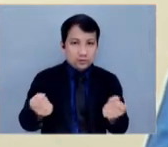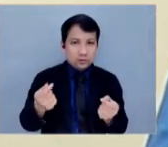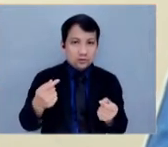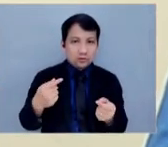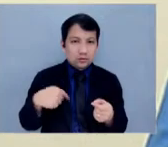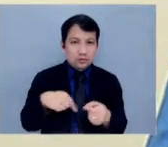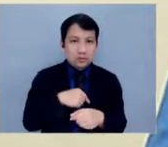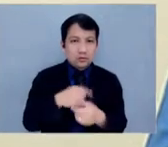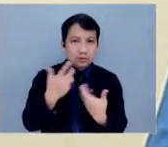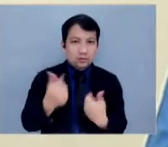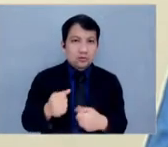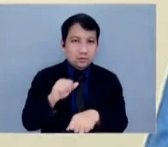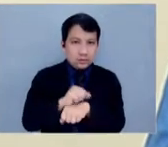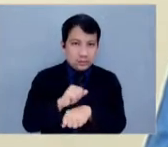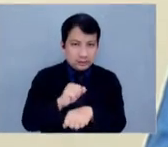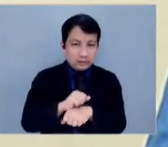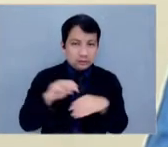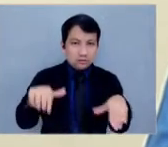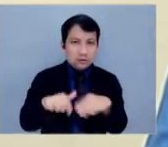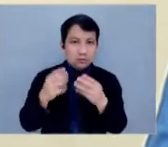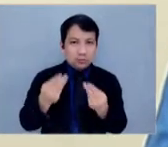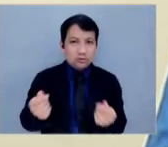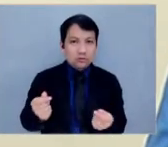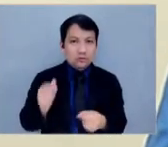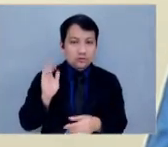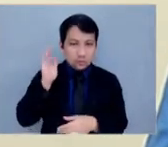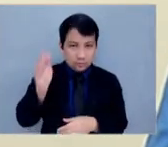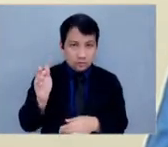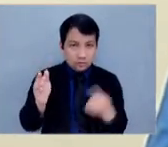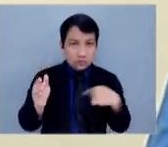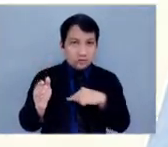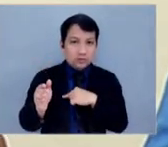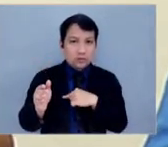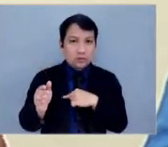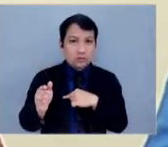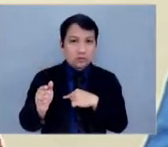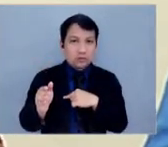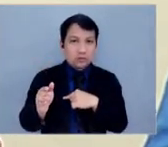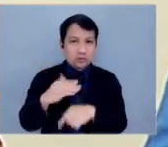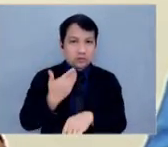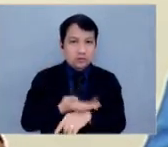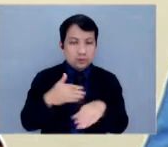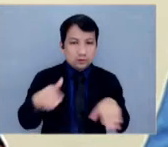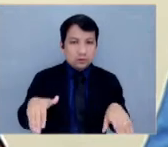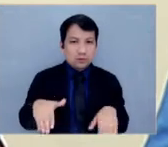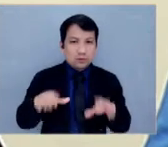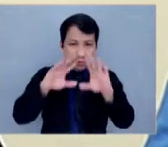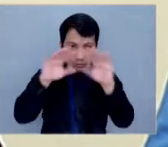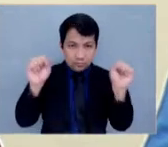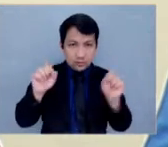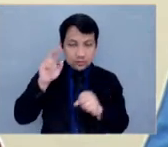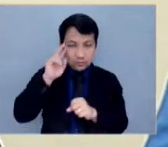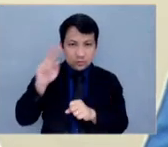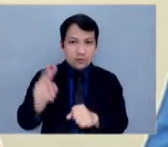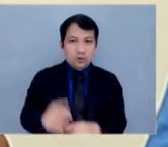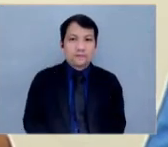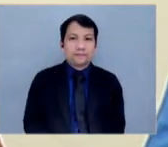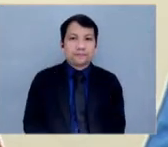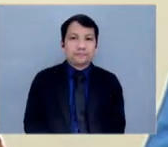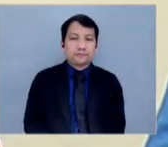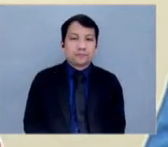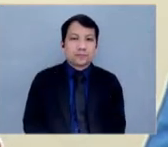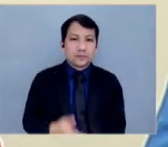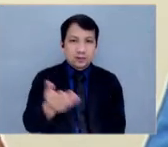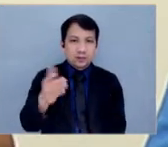mawalan na ng hanap buhay at mawalan na ng kinabukasan ang ating mga anak o Pangulong BBM. Tapusin mo na